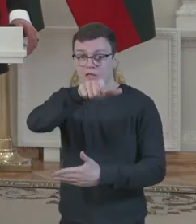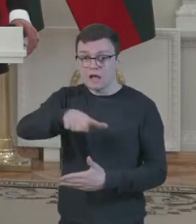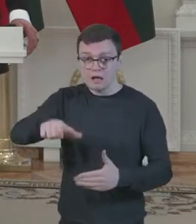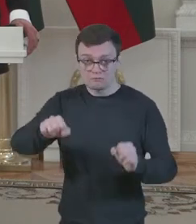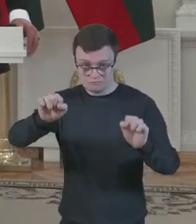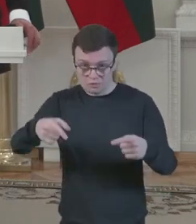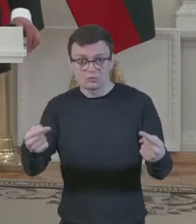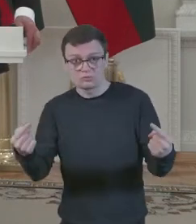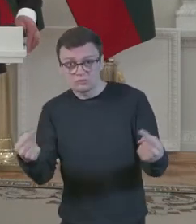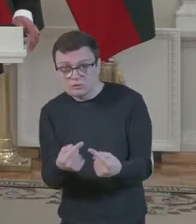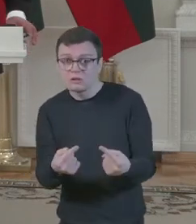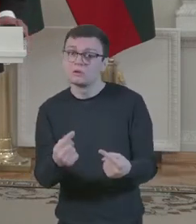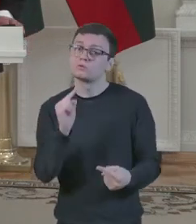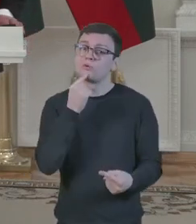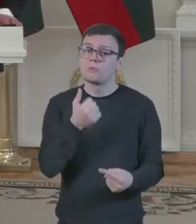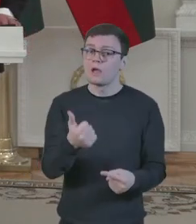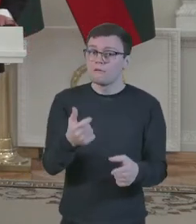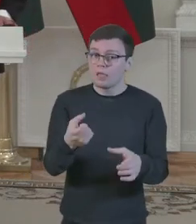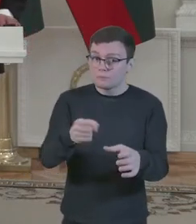Ačiū.